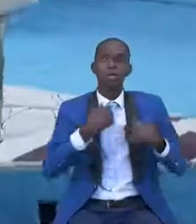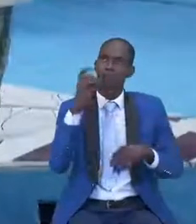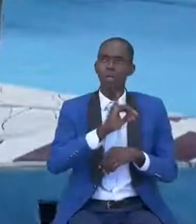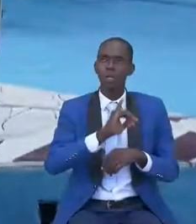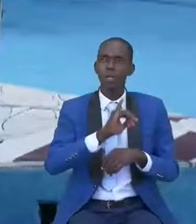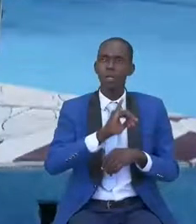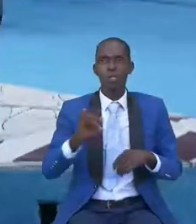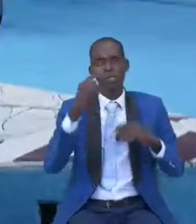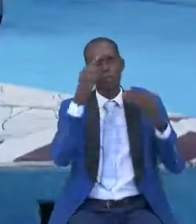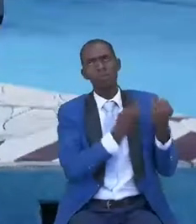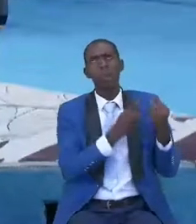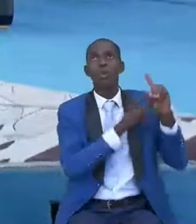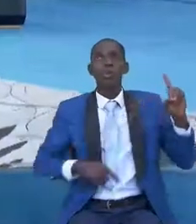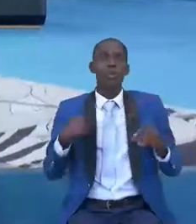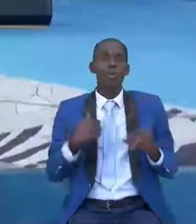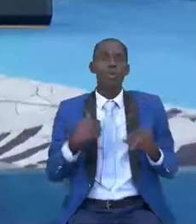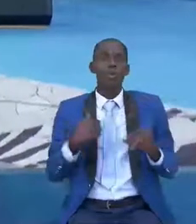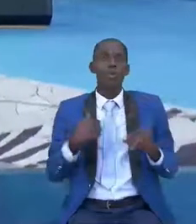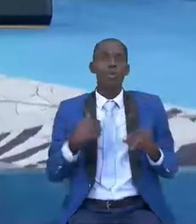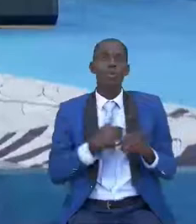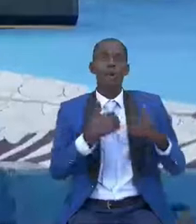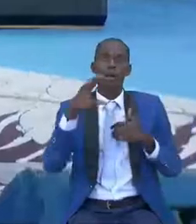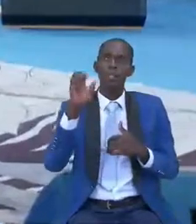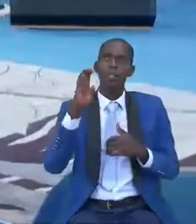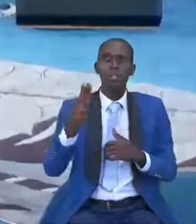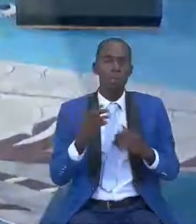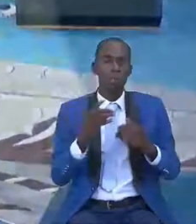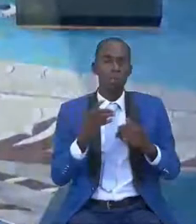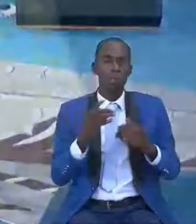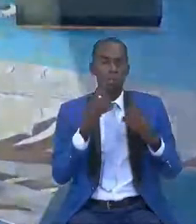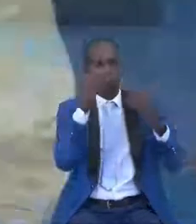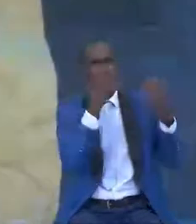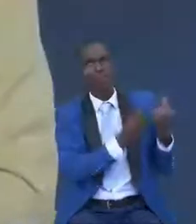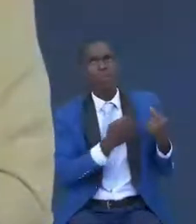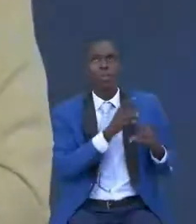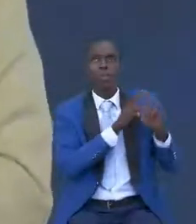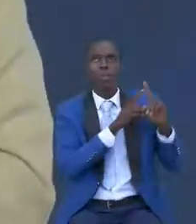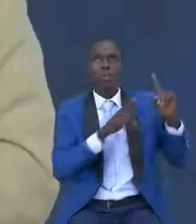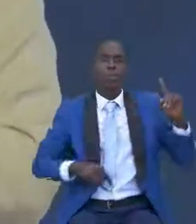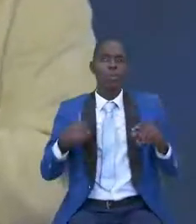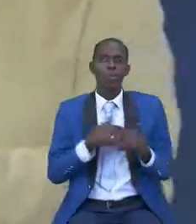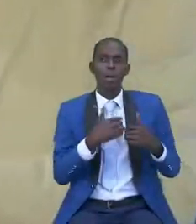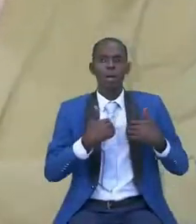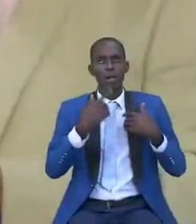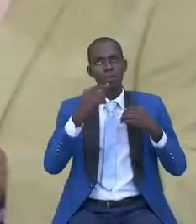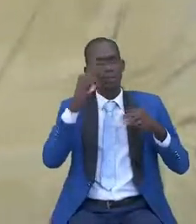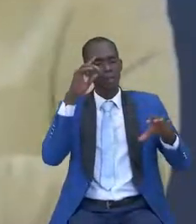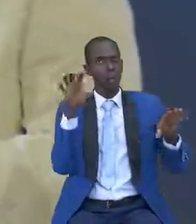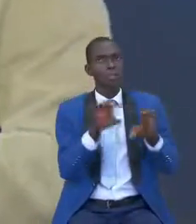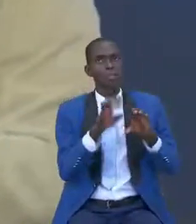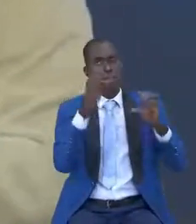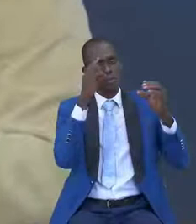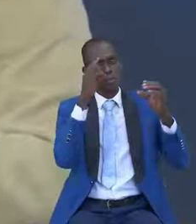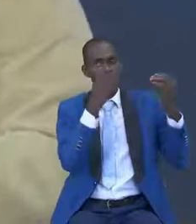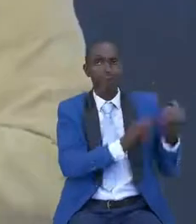Seigneur, nous avons la foi de commandement. Seigneur, nous avons la foi de Caleb. Seigneur, nous avons la